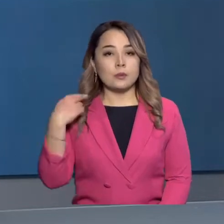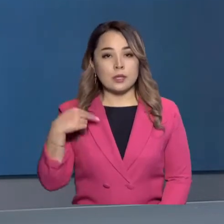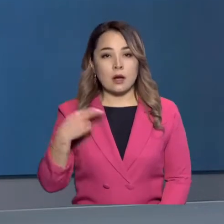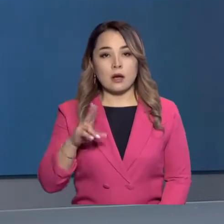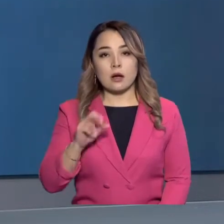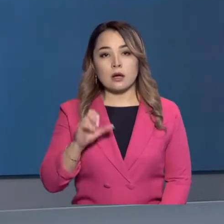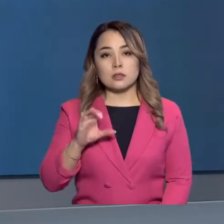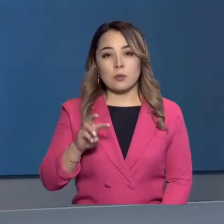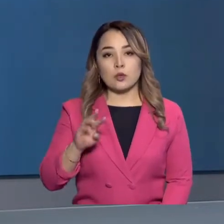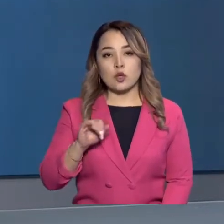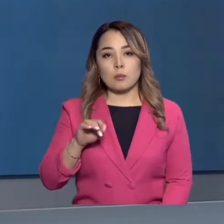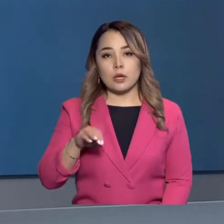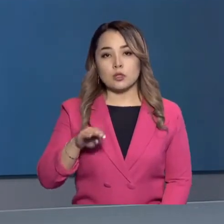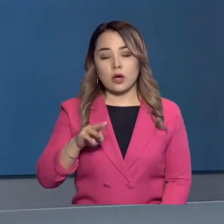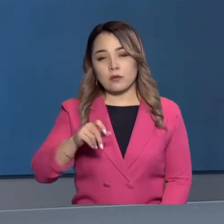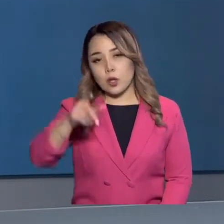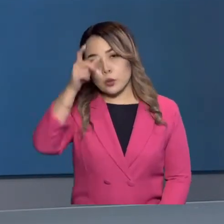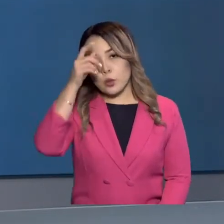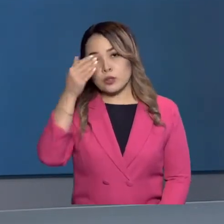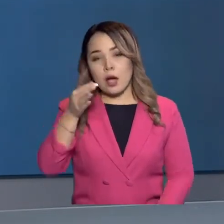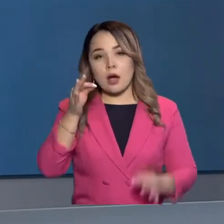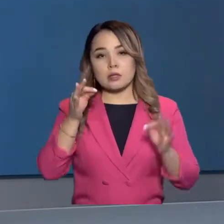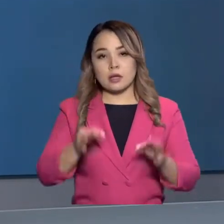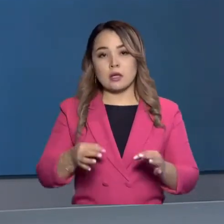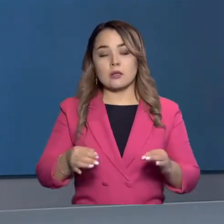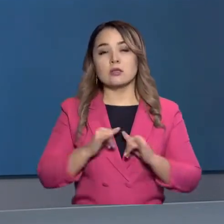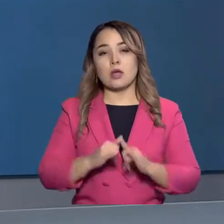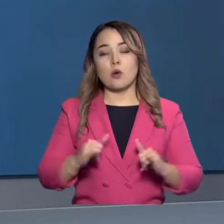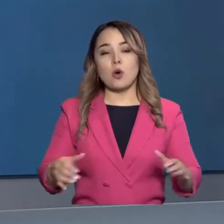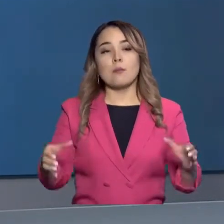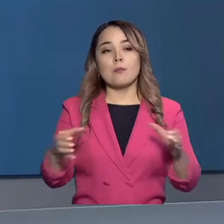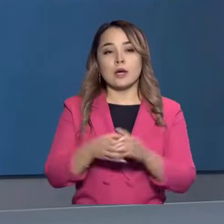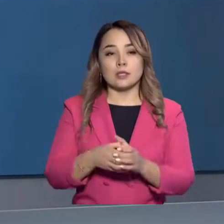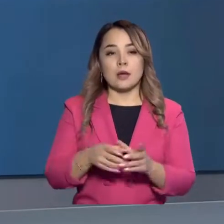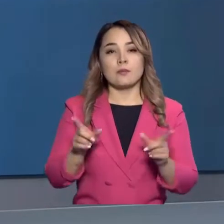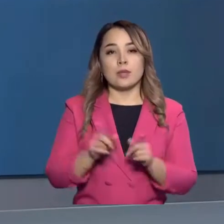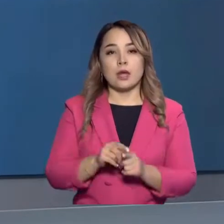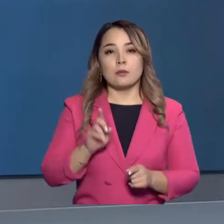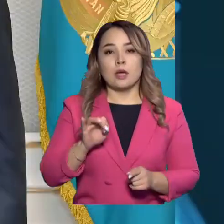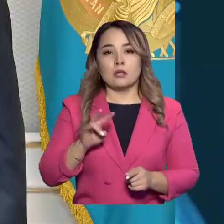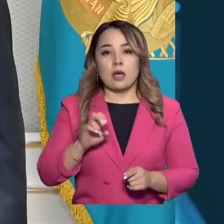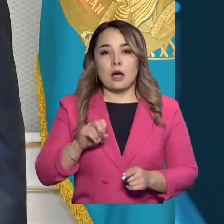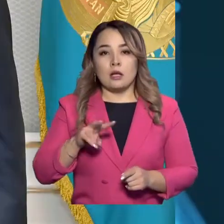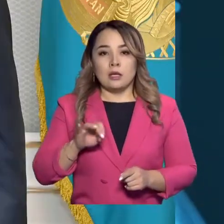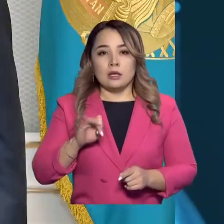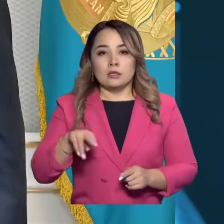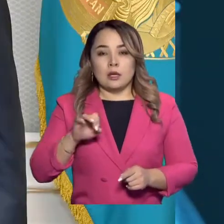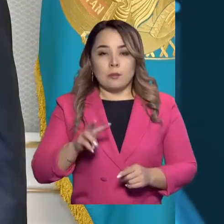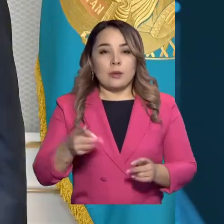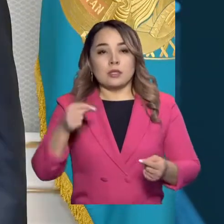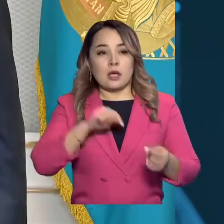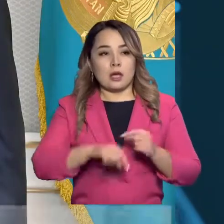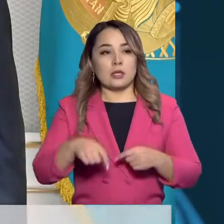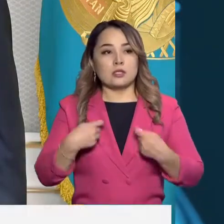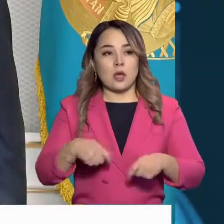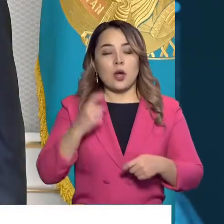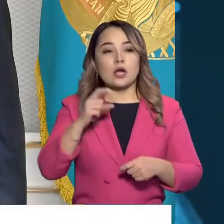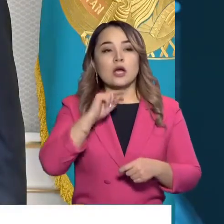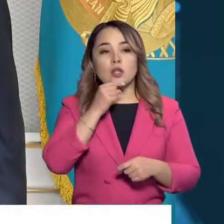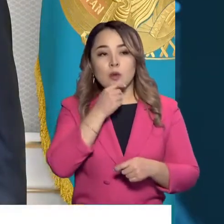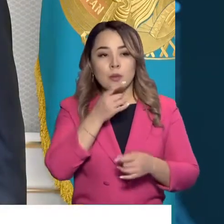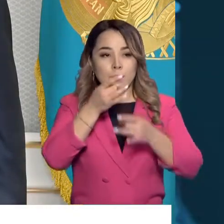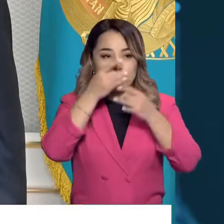Сондай-ақ президент Қасым-Жомарт Тоқаев Түркияның әділет және даму партиясы төрағасының орынбасары Бинали Йылдырымды қабылдады. Екі ел арасындағы сауда-экономикалық